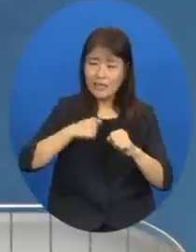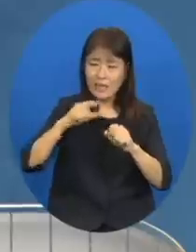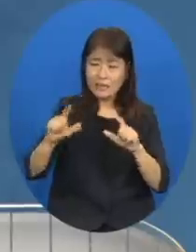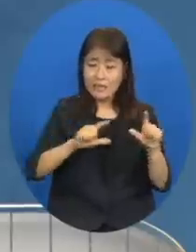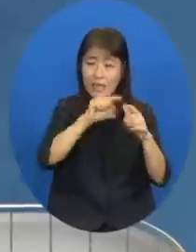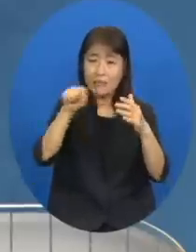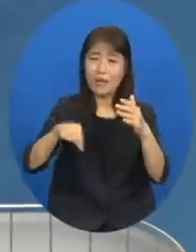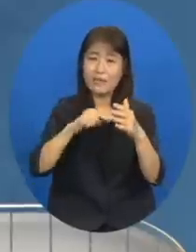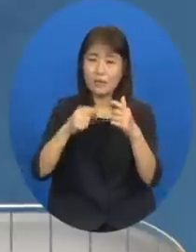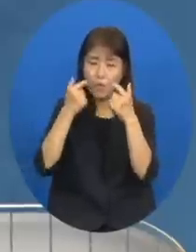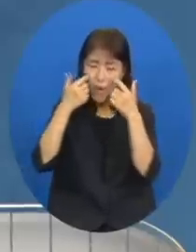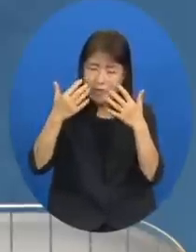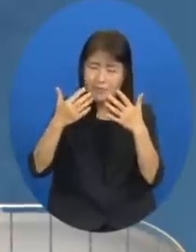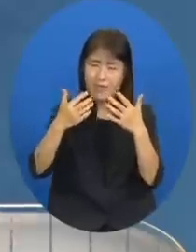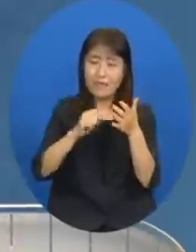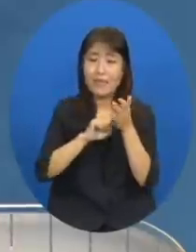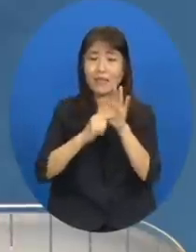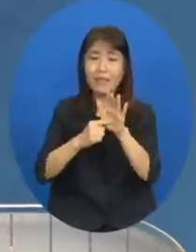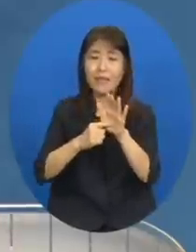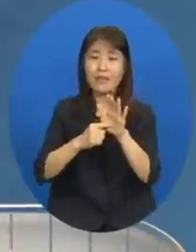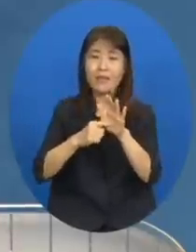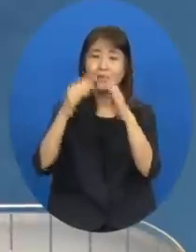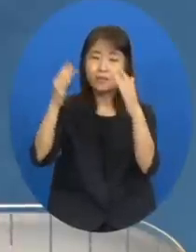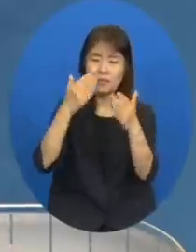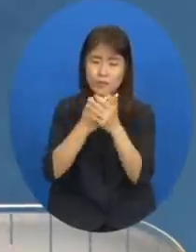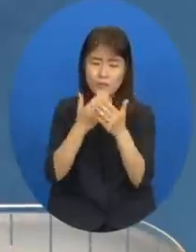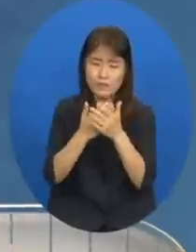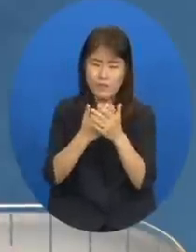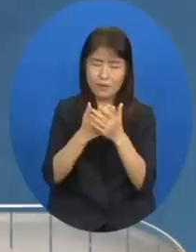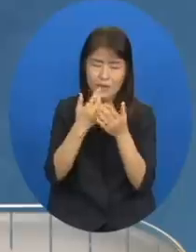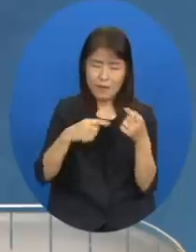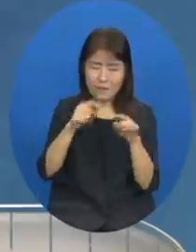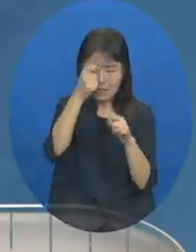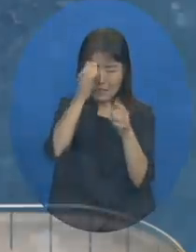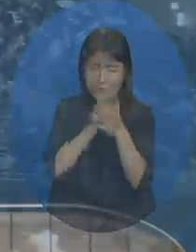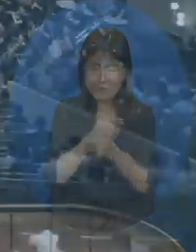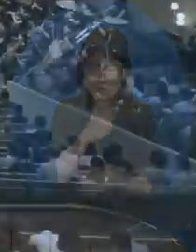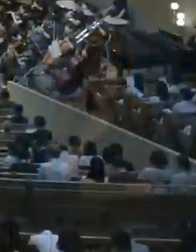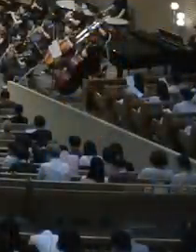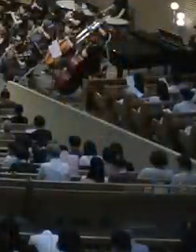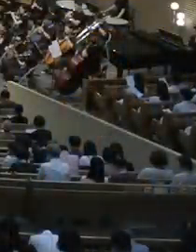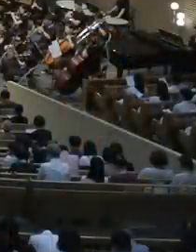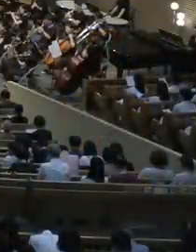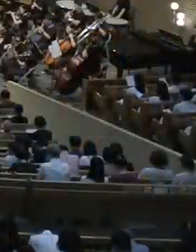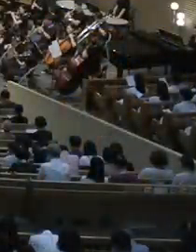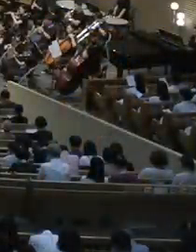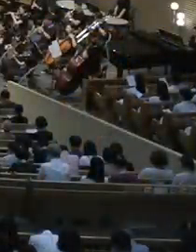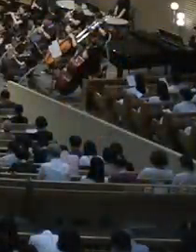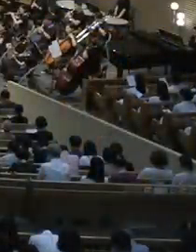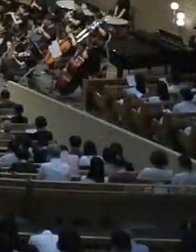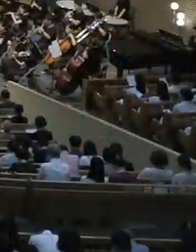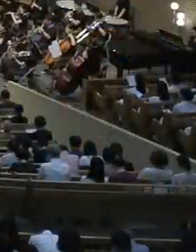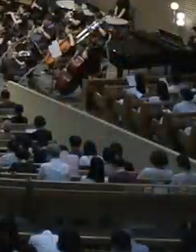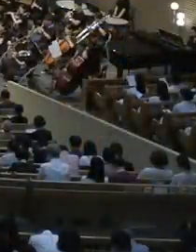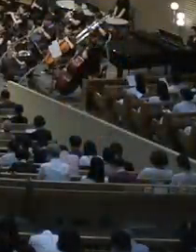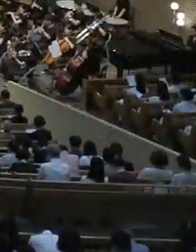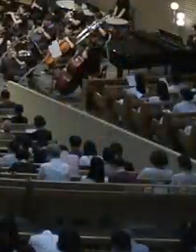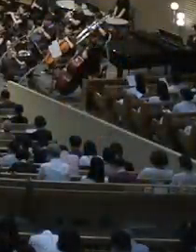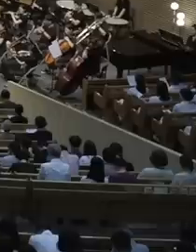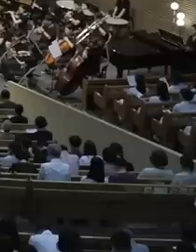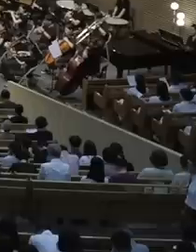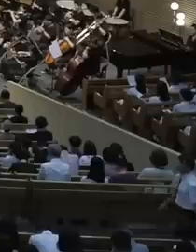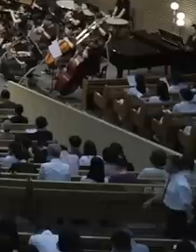증거로 나타나게 주옵소서 동성으로 기도하겠습니다 은혜와 사랑의 충만하신 아버지 하나님 놀라웁고도 크지는